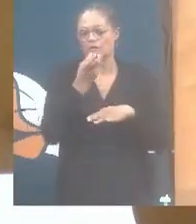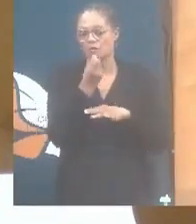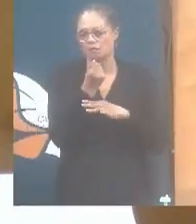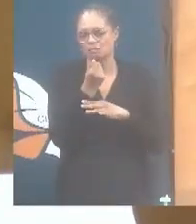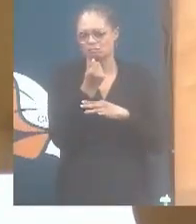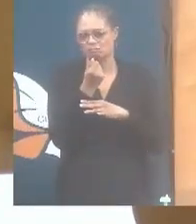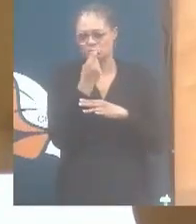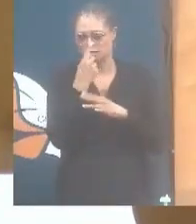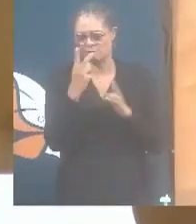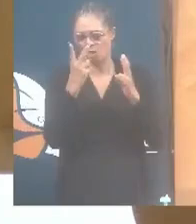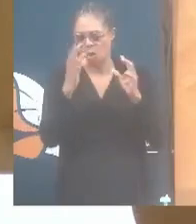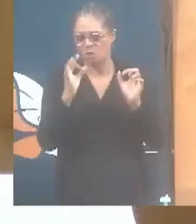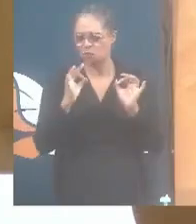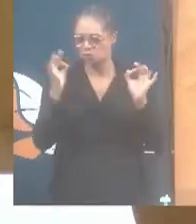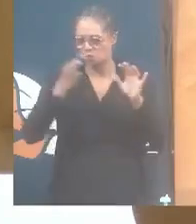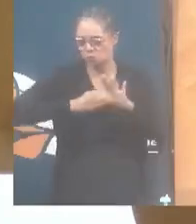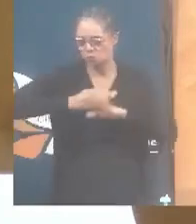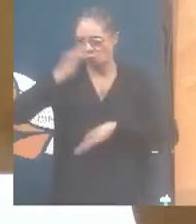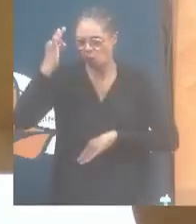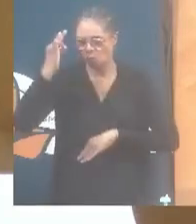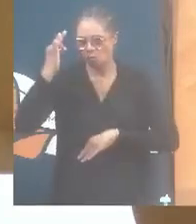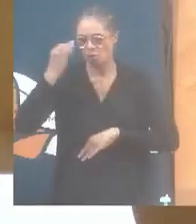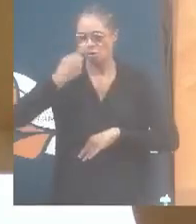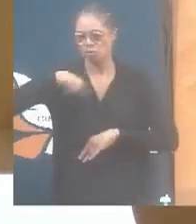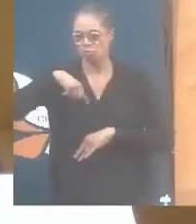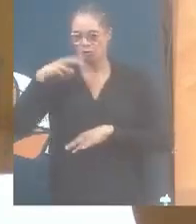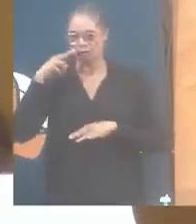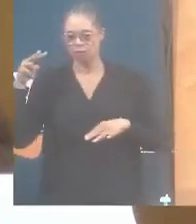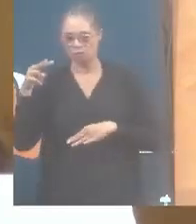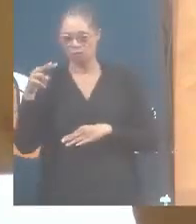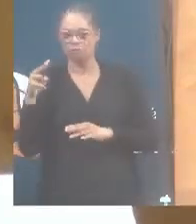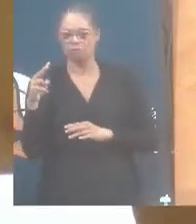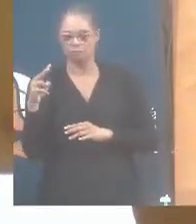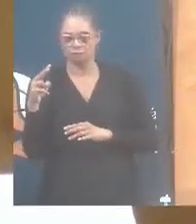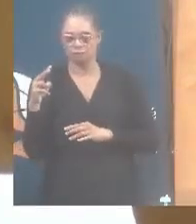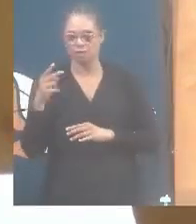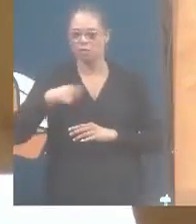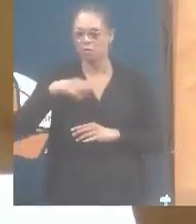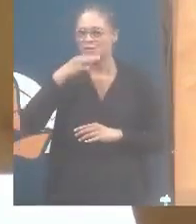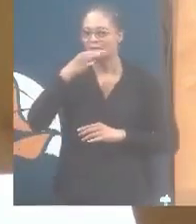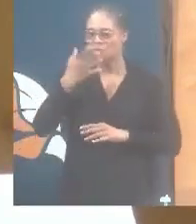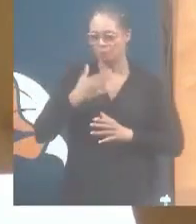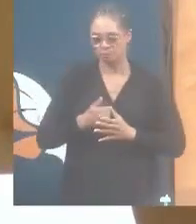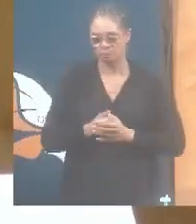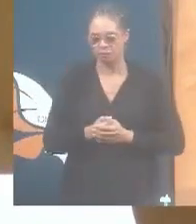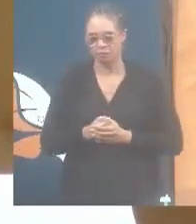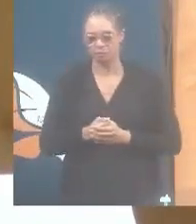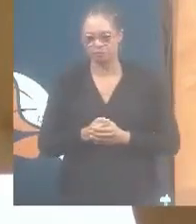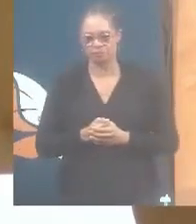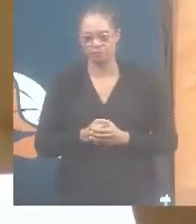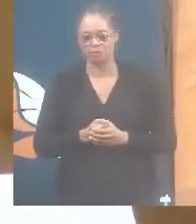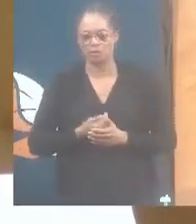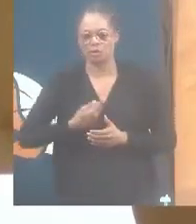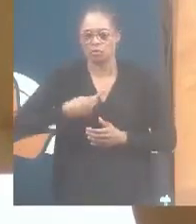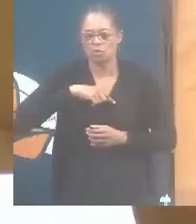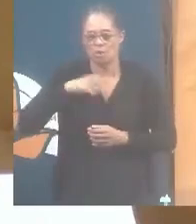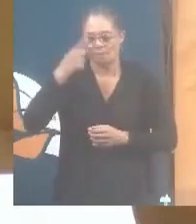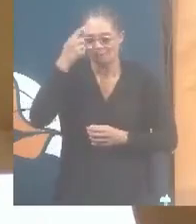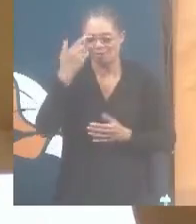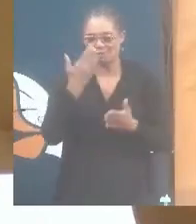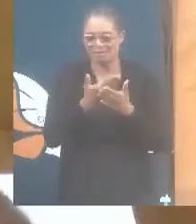surestimée. C'était notre vision. Et nous disions quoi? Nous disions que nous considérions à l'époque que